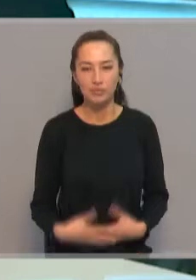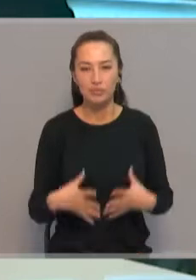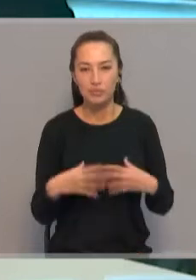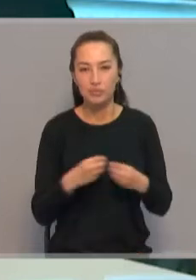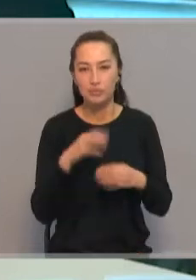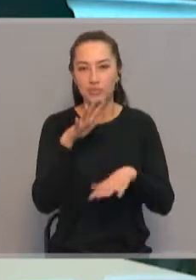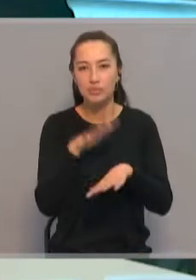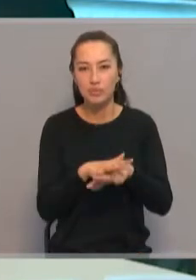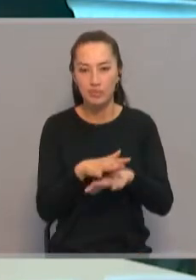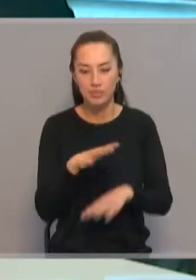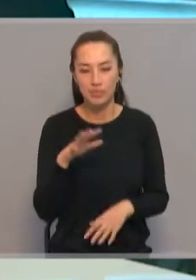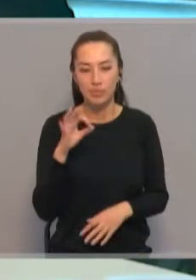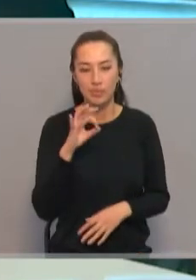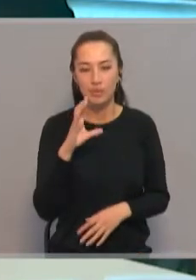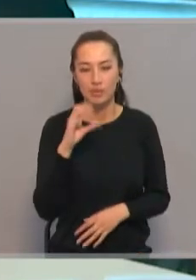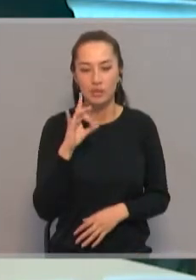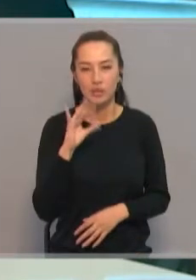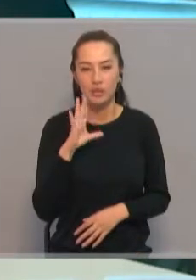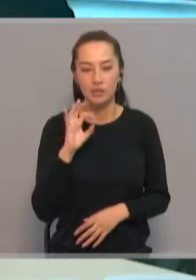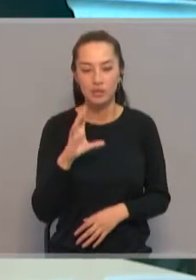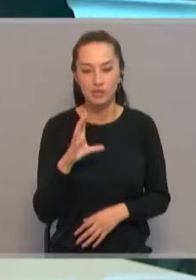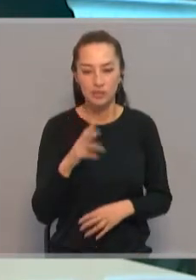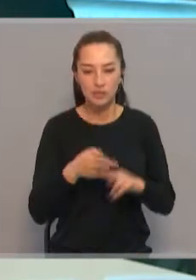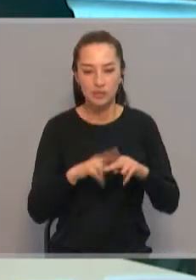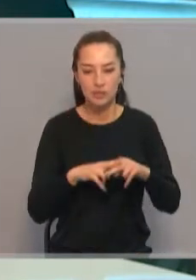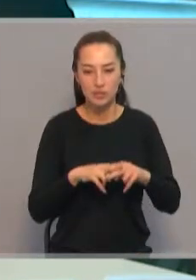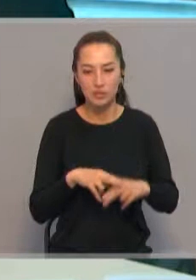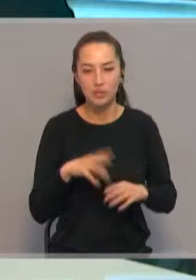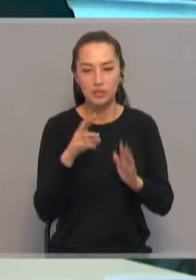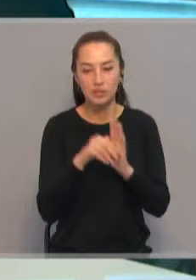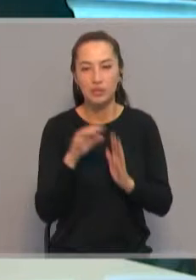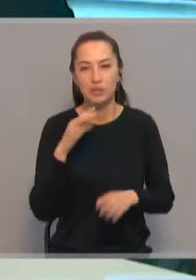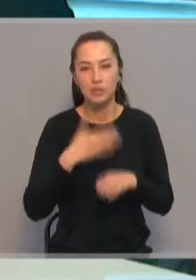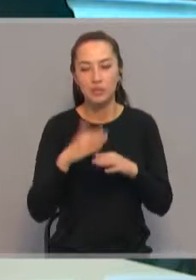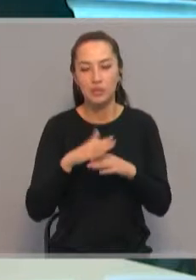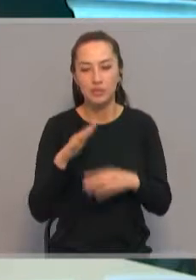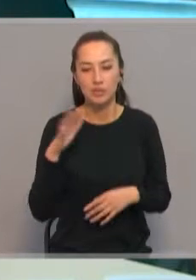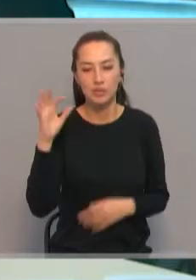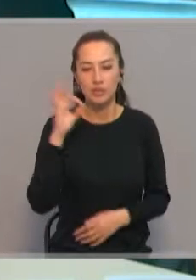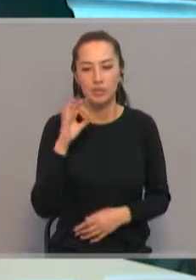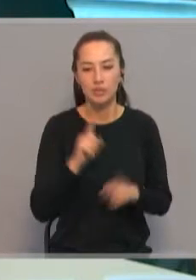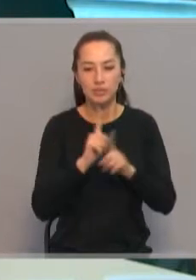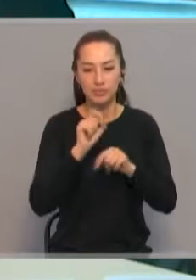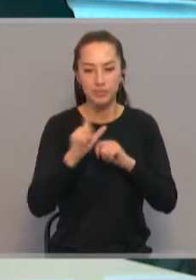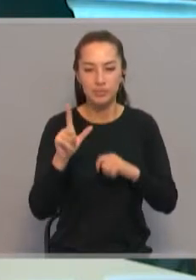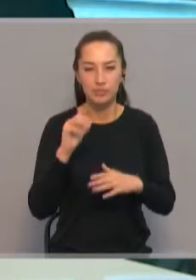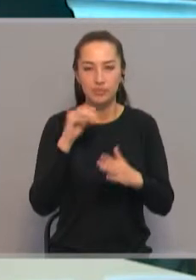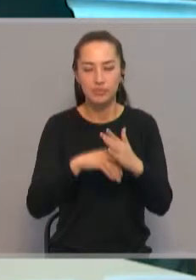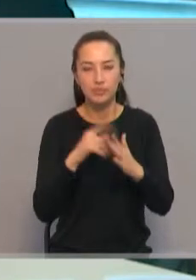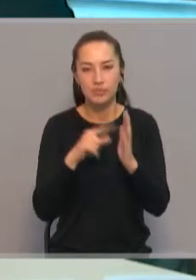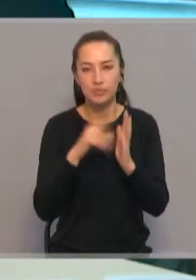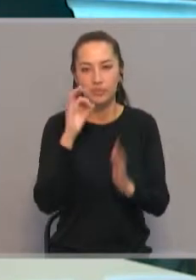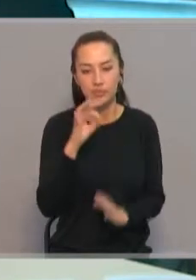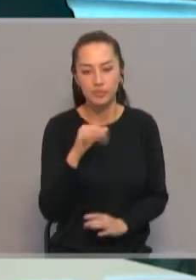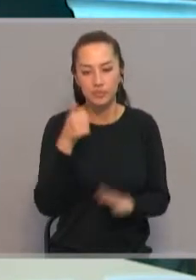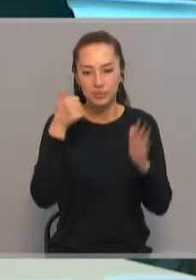Отбасы банк оңтүстік құрылыс сервис девелопментпен серіктестік шеңберінде жаңа ипотеканы іске қосты. Енді салымшылар 7%-мен